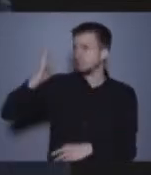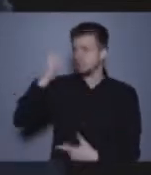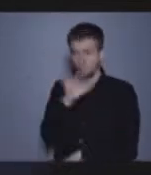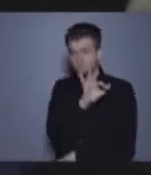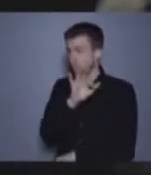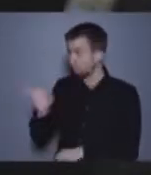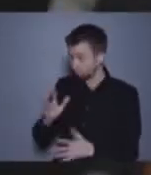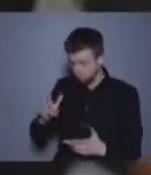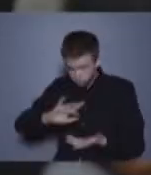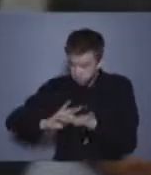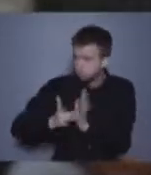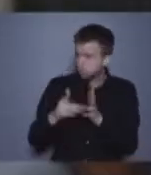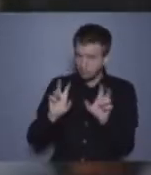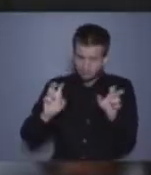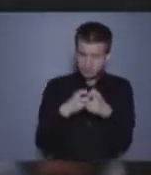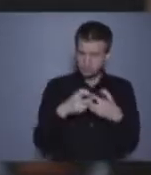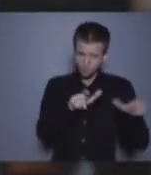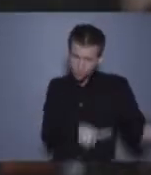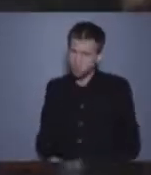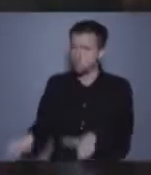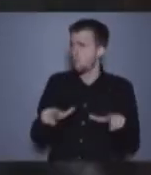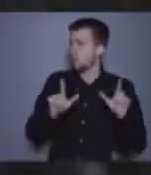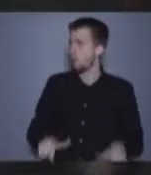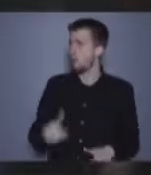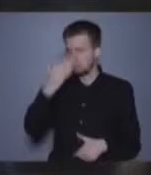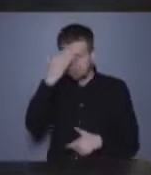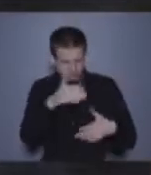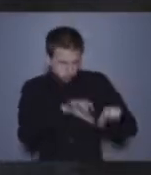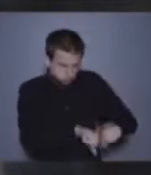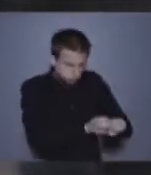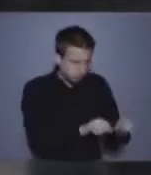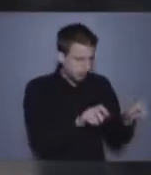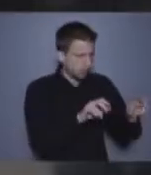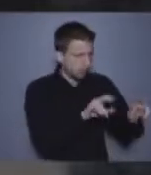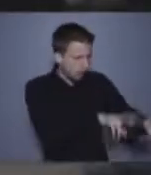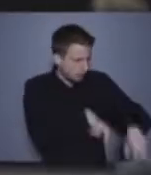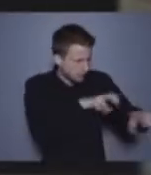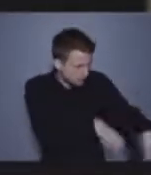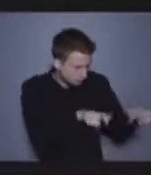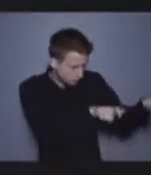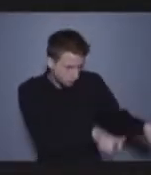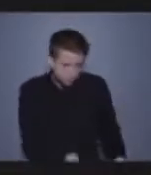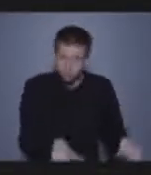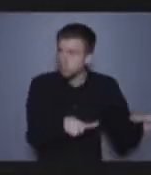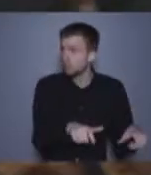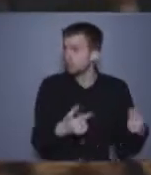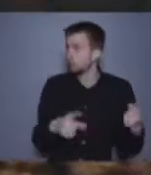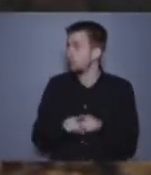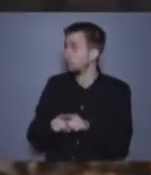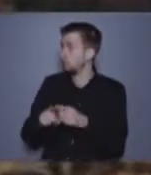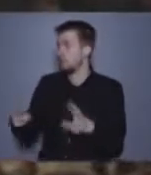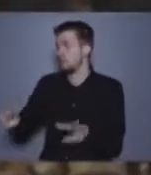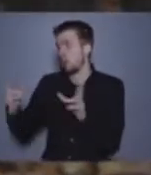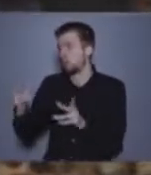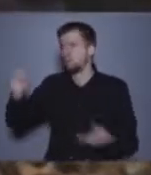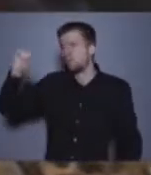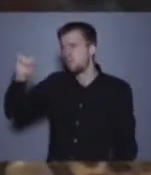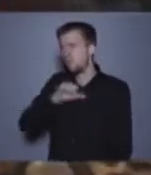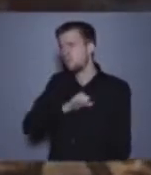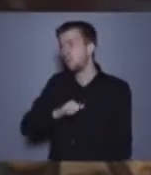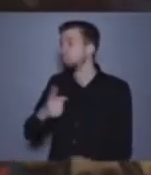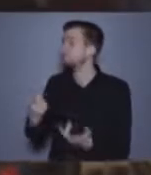si on se met à contrôler les prix des produits agricoles, franchement, ça ne fera jamais autant que du camp du communisme réel qu'incarnait le général de